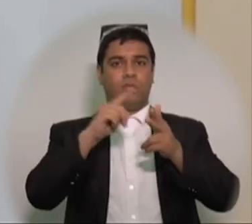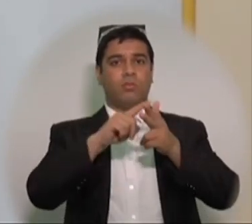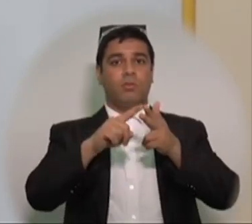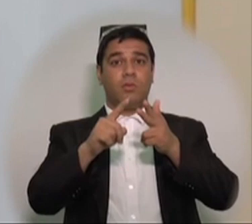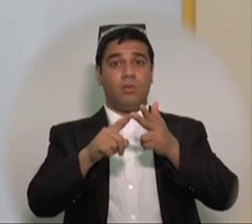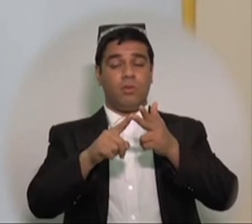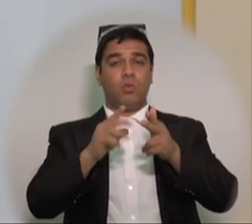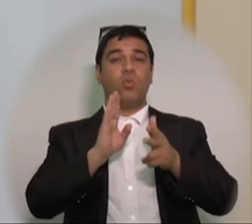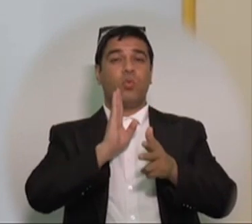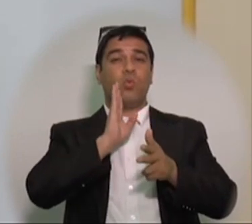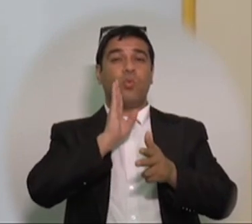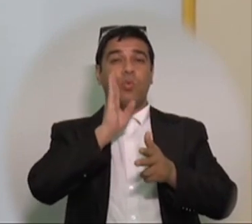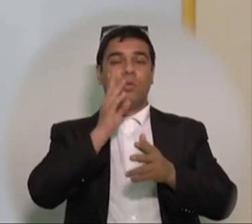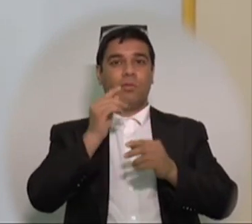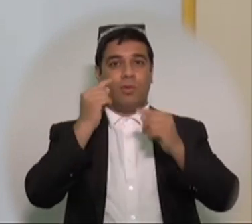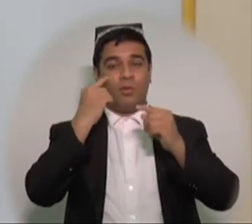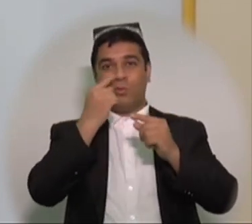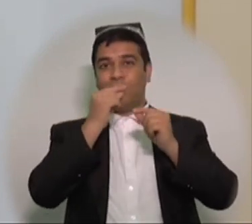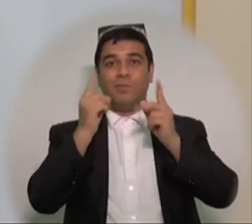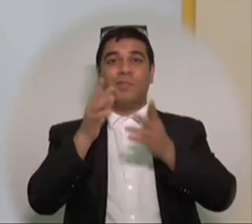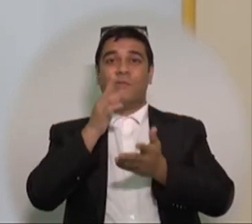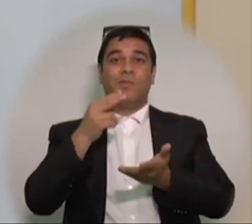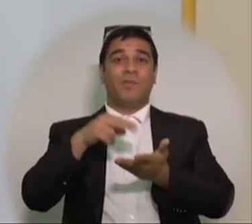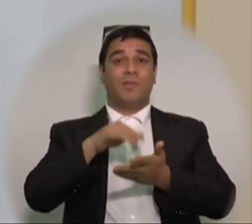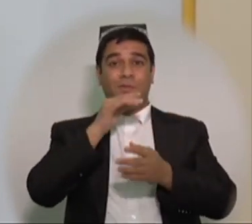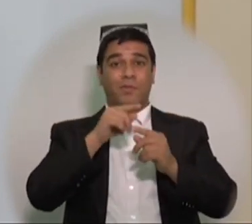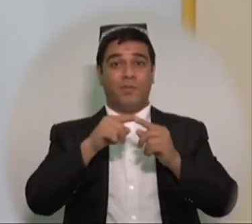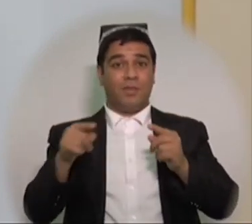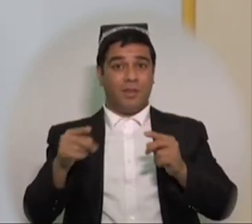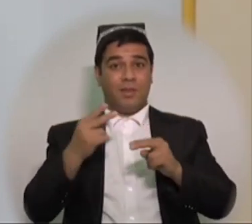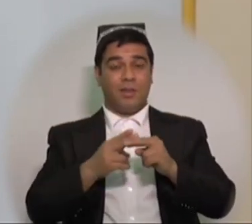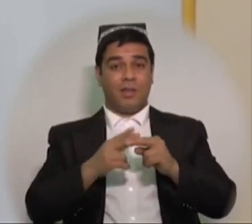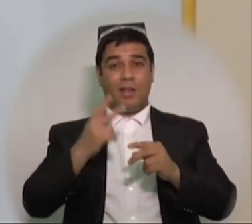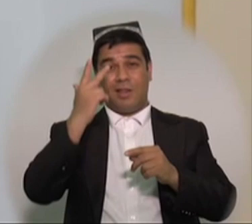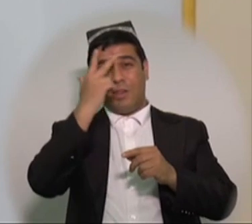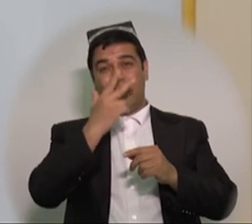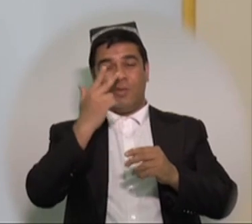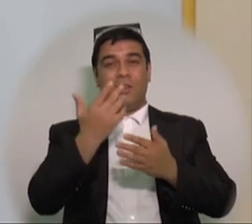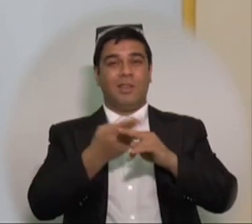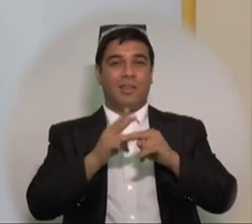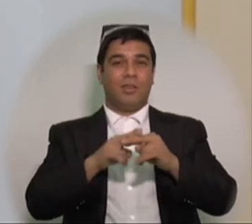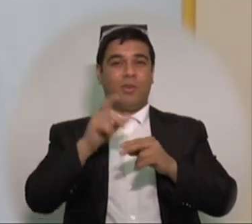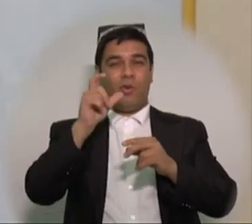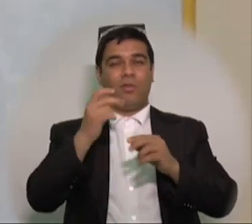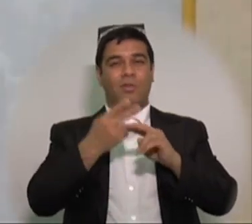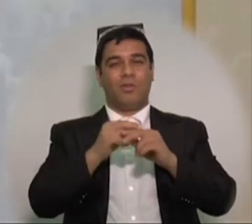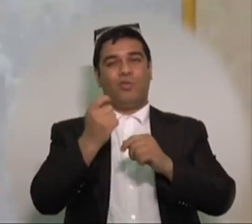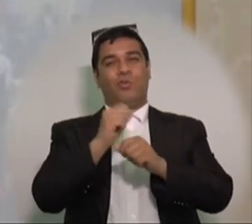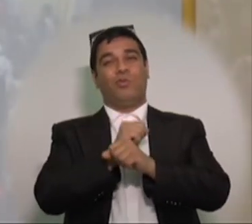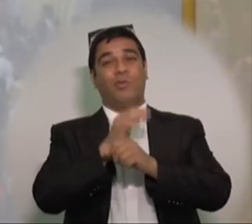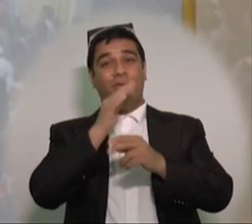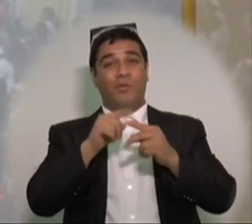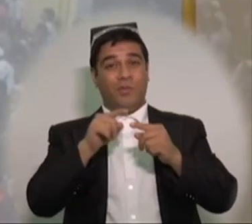üç payette tan payeti de uykudan turadıgan payeti de. Çoşkak peşinden keyin adamlar sarkıllap